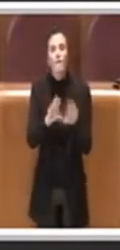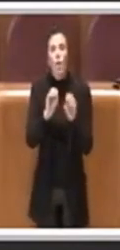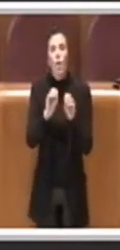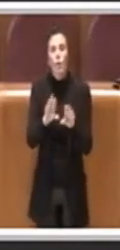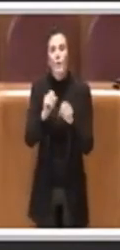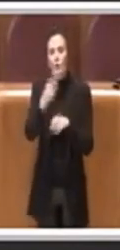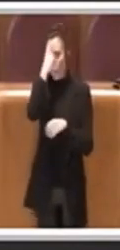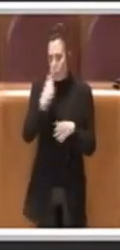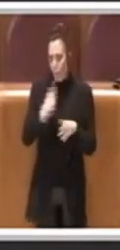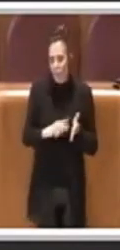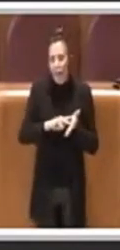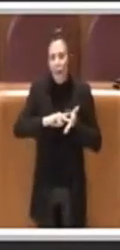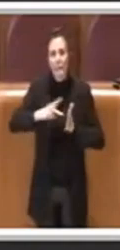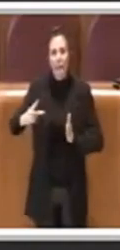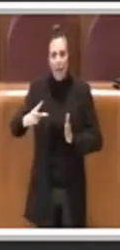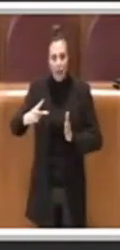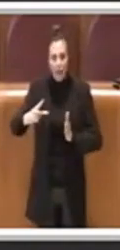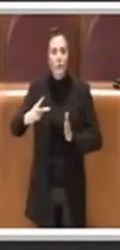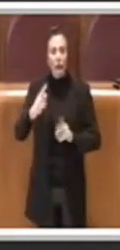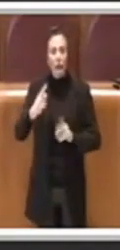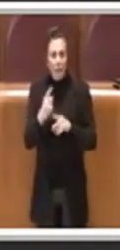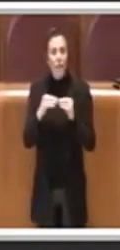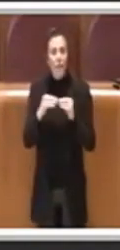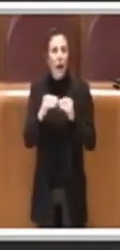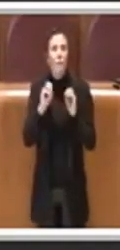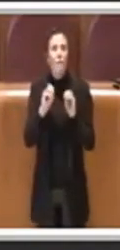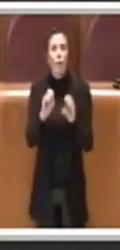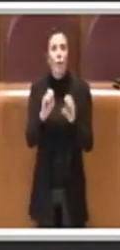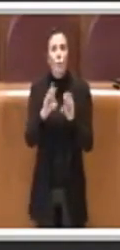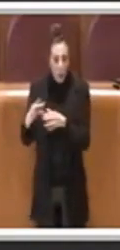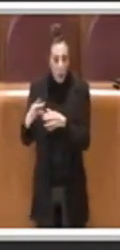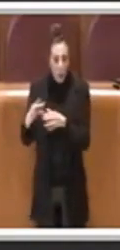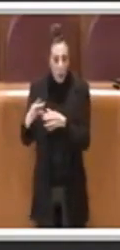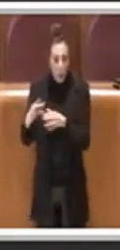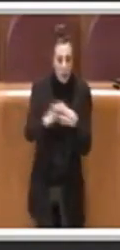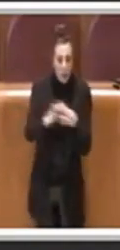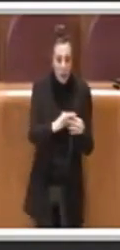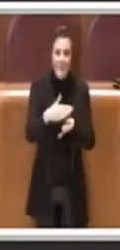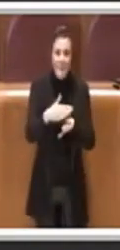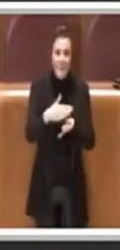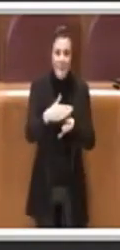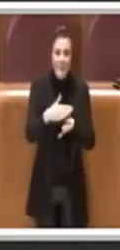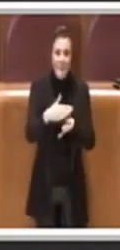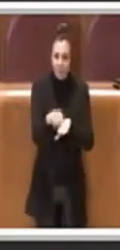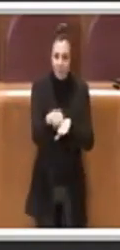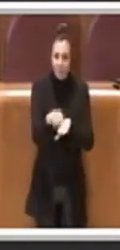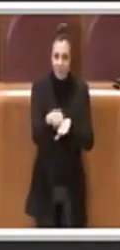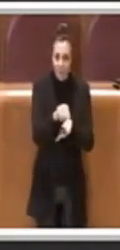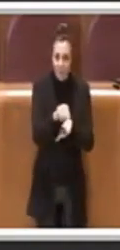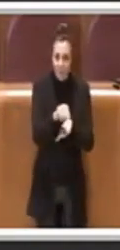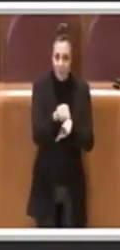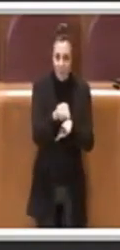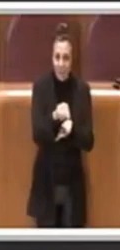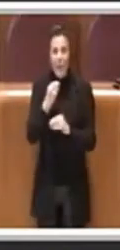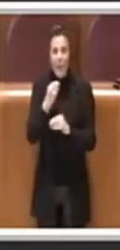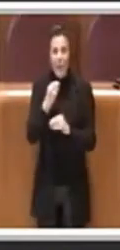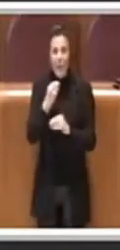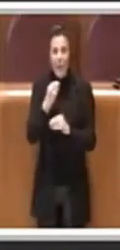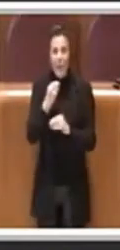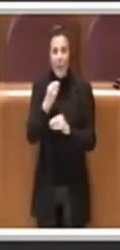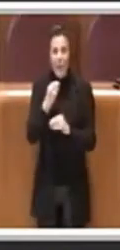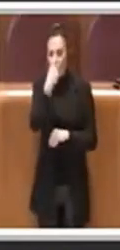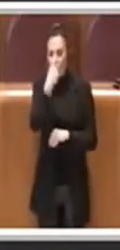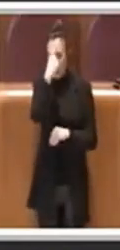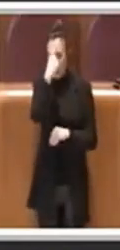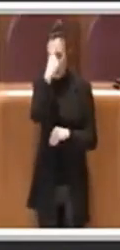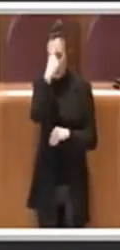tecnici che sono chiamati ad utilizzare queste procedure e guardate bene che quando vogliamo dei profili tecnici